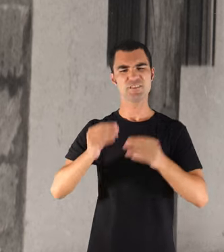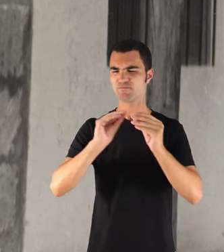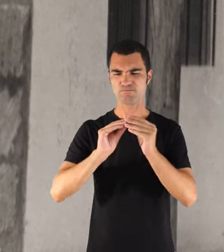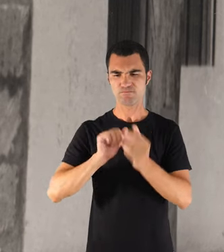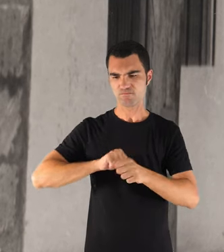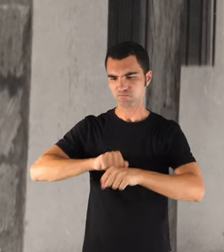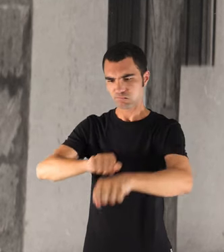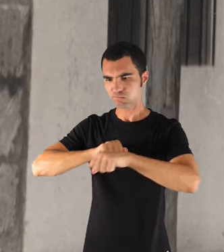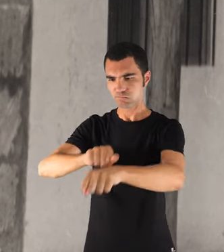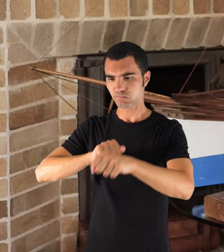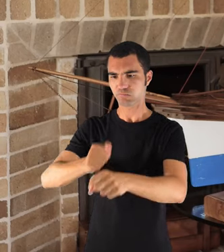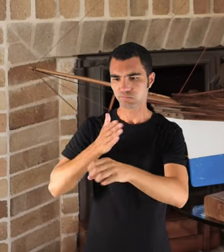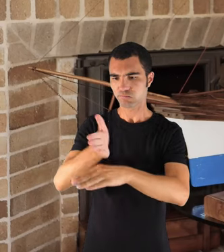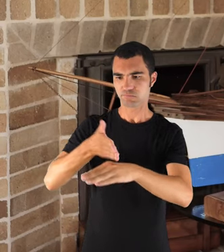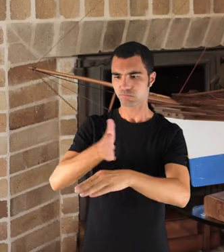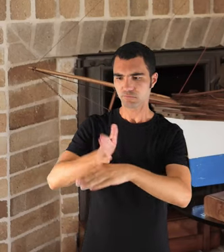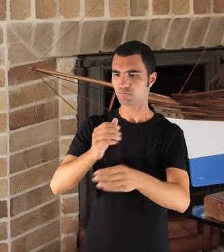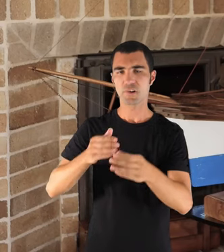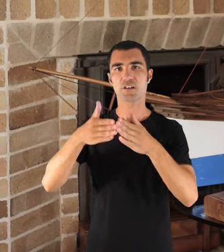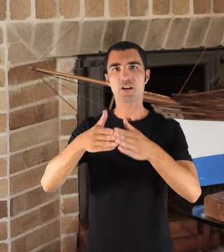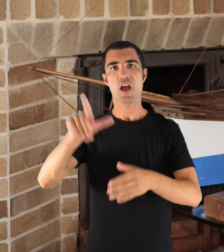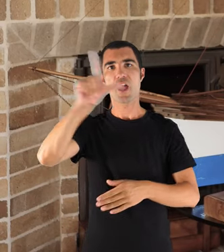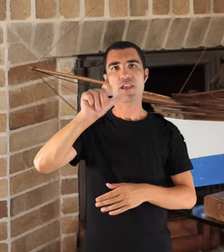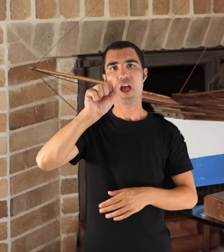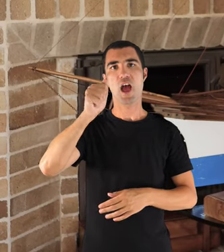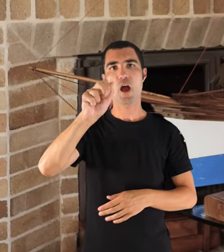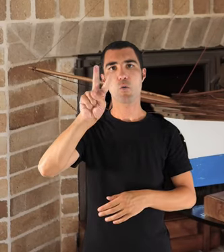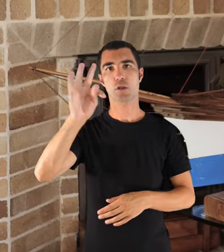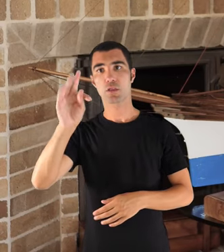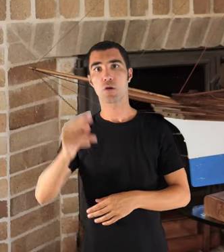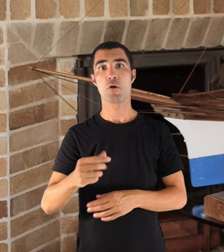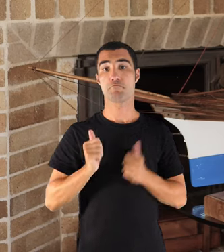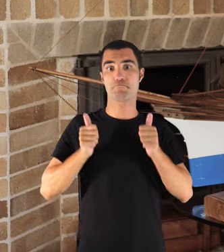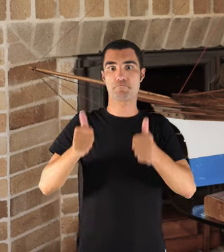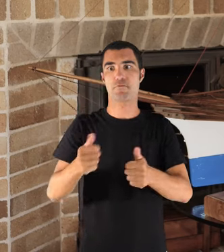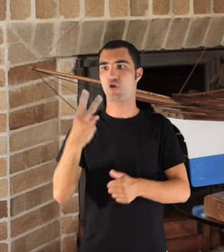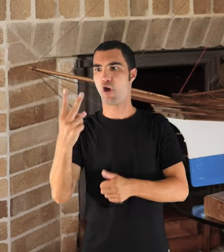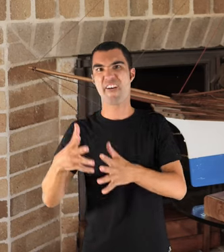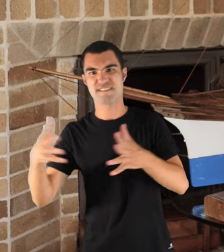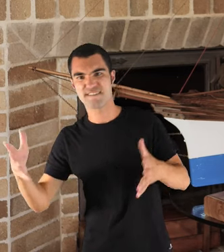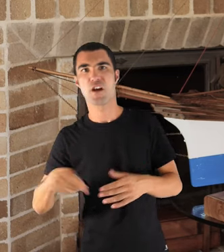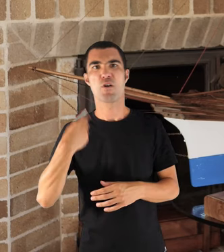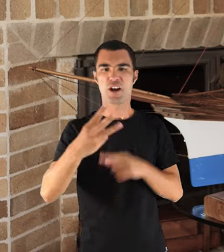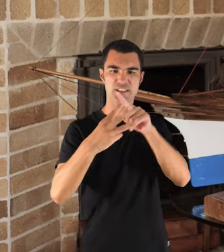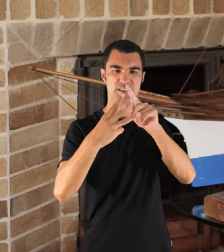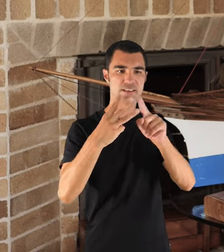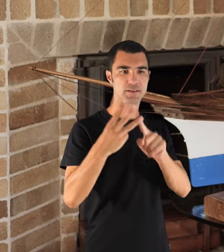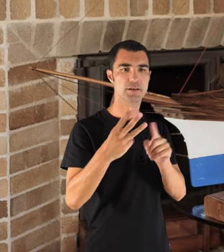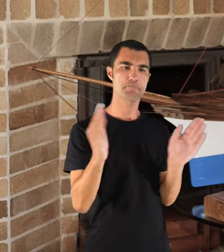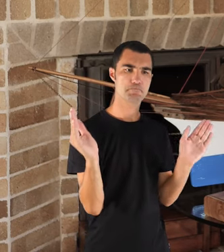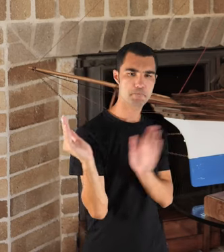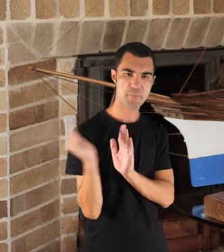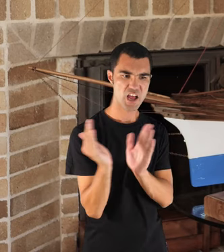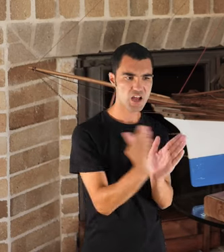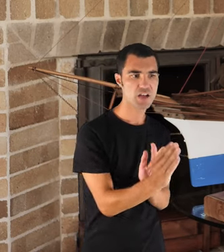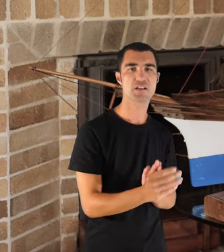llaüts, vàrem fer dos de grossets i després tres de seguits un poc més